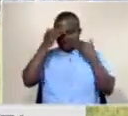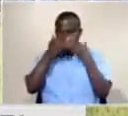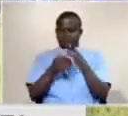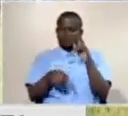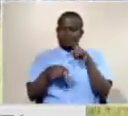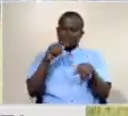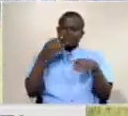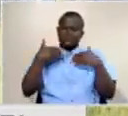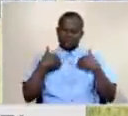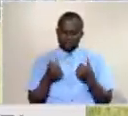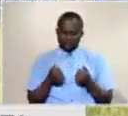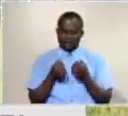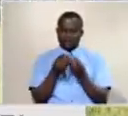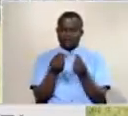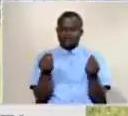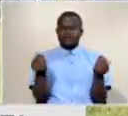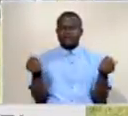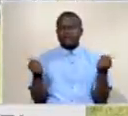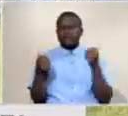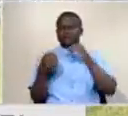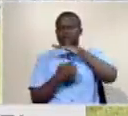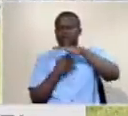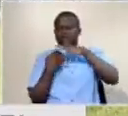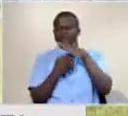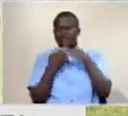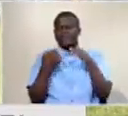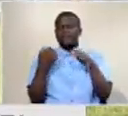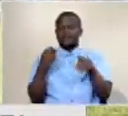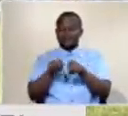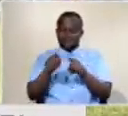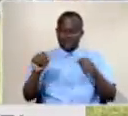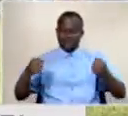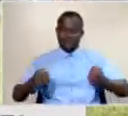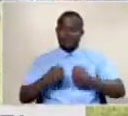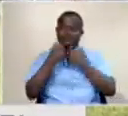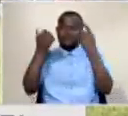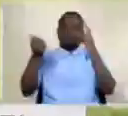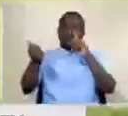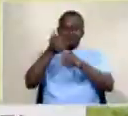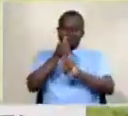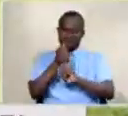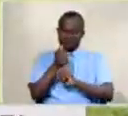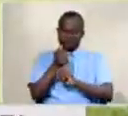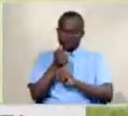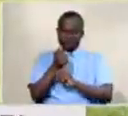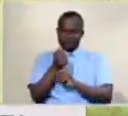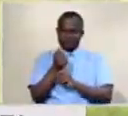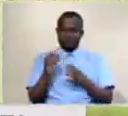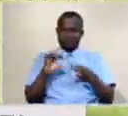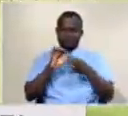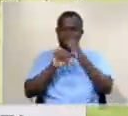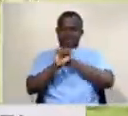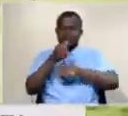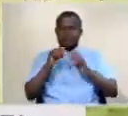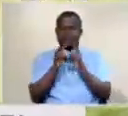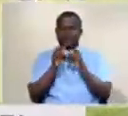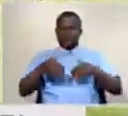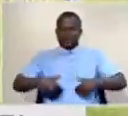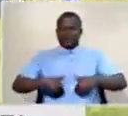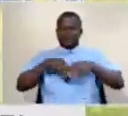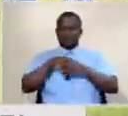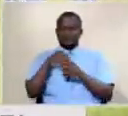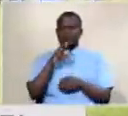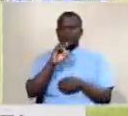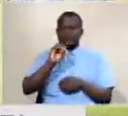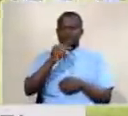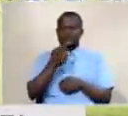ubuzima bukanangiza ibidukikije nabo ingaruka zikabageraho turifuza u Rwanda rw'ejo ruteguye neza Umuhuzabikorwa w'inama y'urubyiruko mu murenge